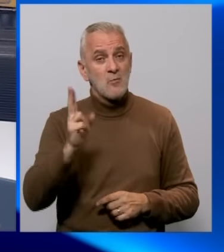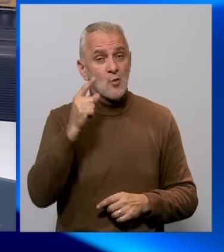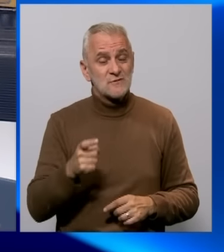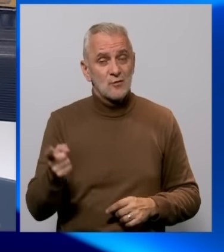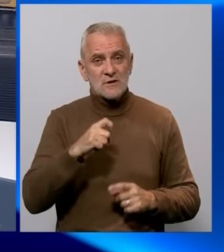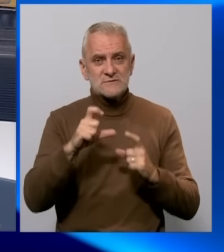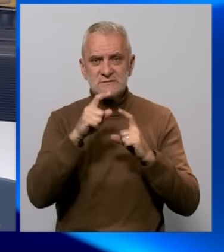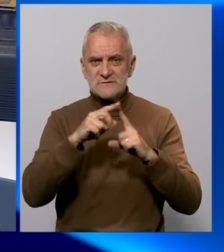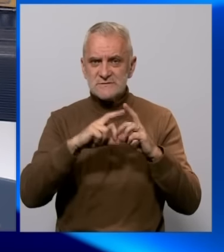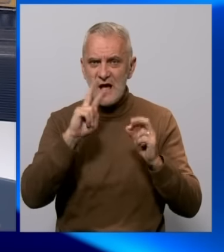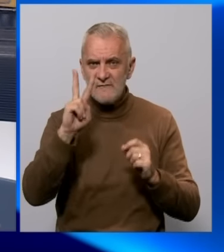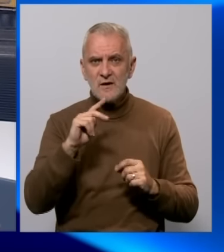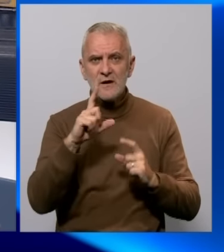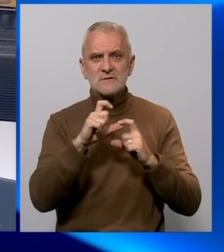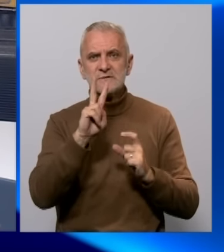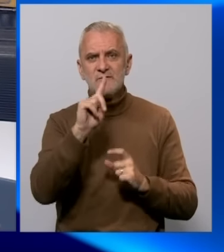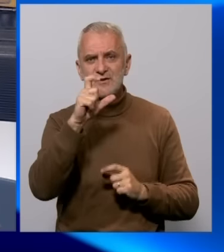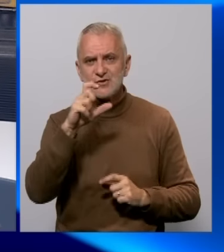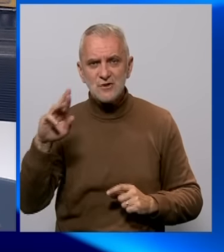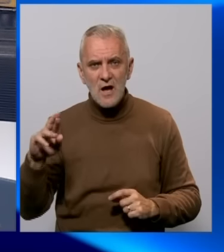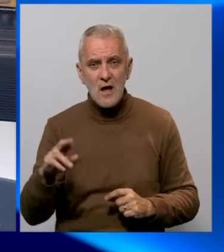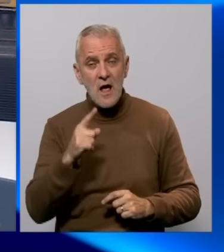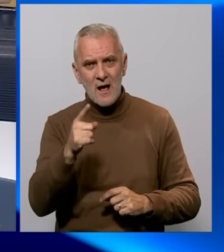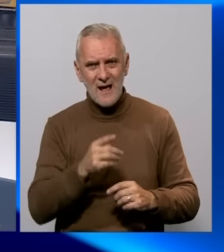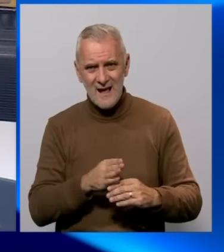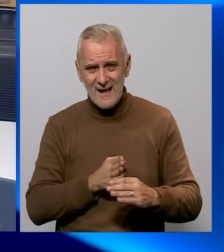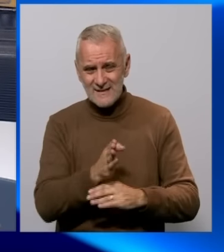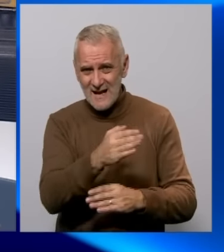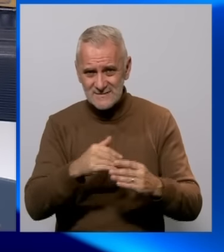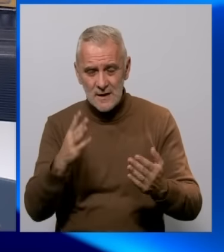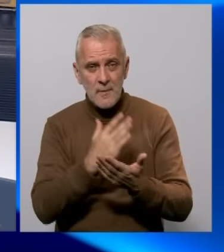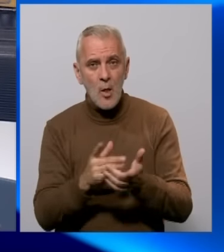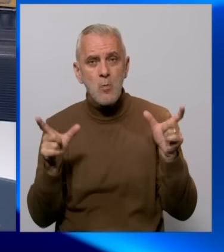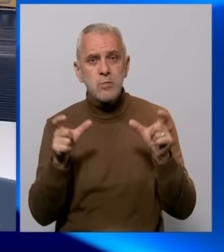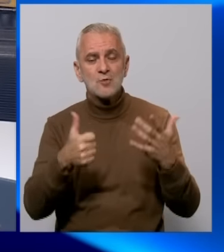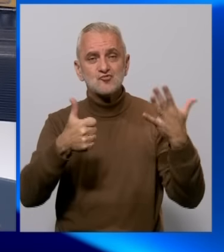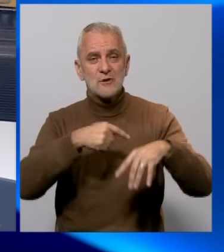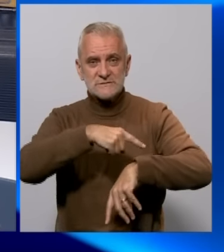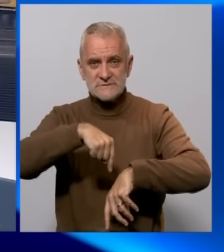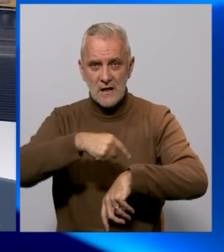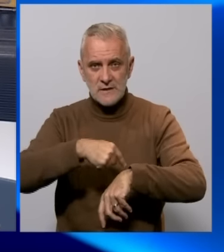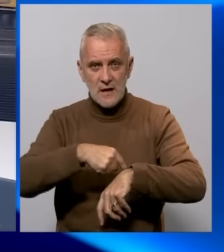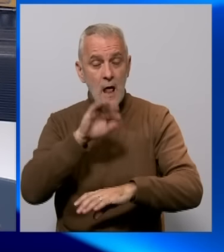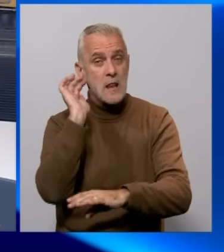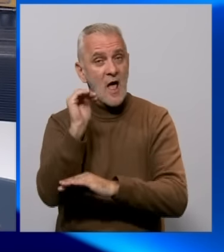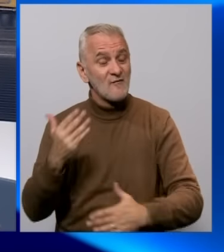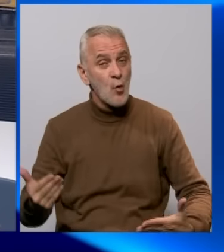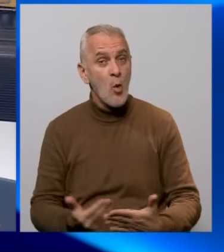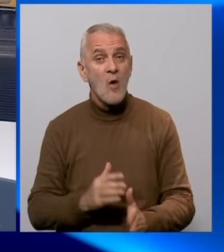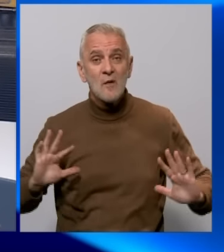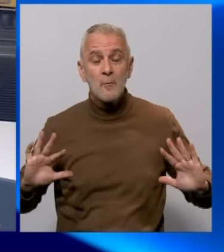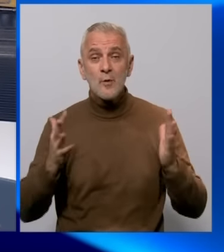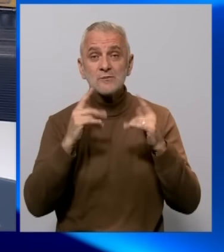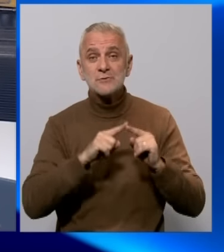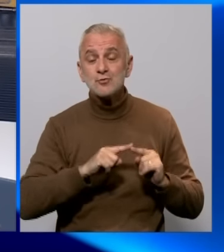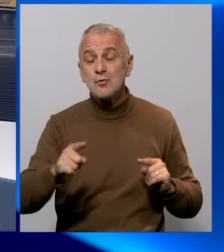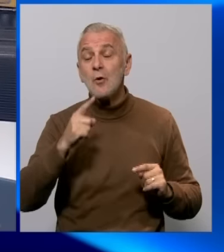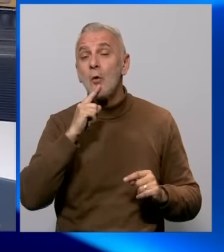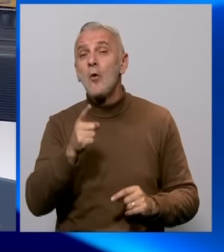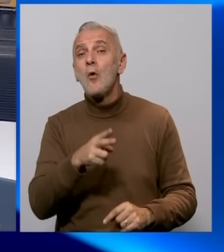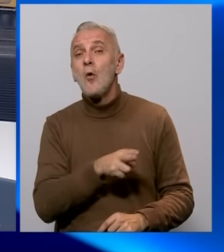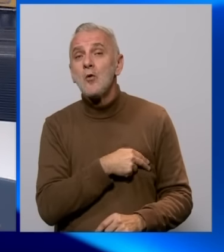Na poziv organizacija Stav i sviće, raskrsnica je bila blokirana 6 sati. Najavljuju nove proteste sve dok